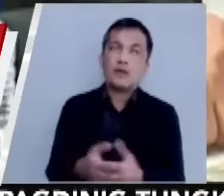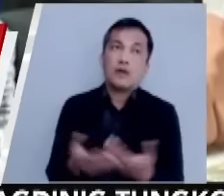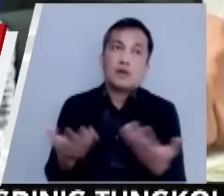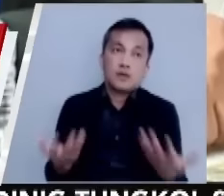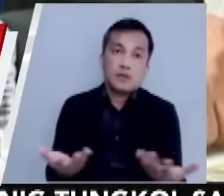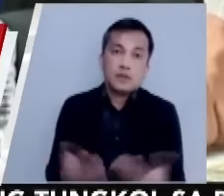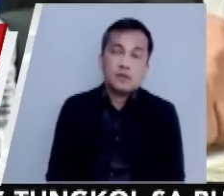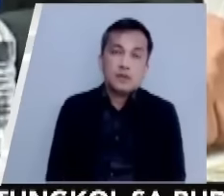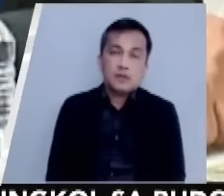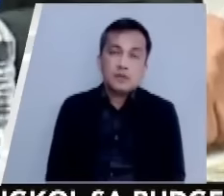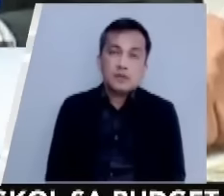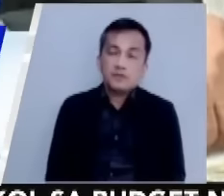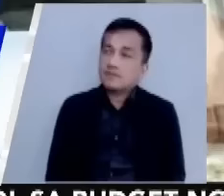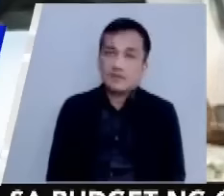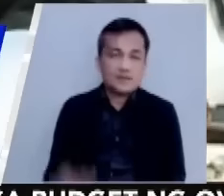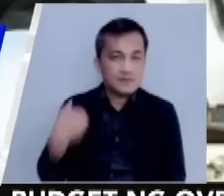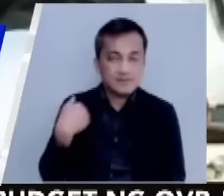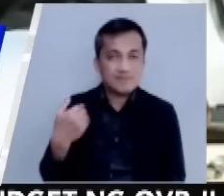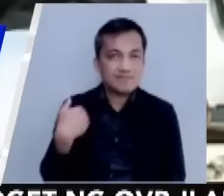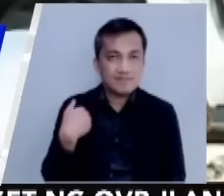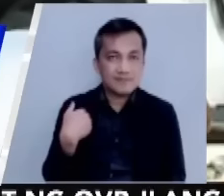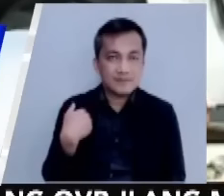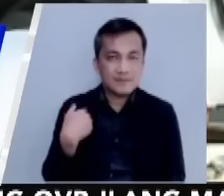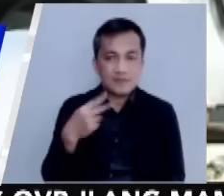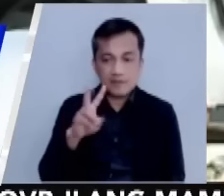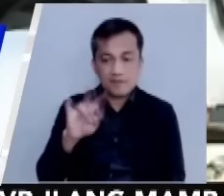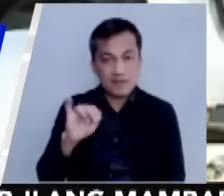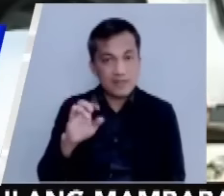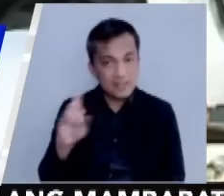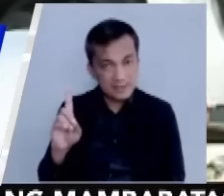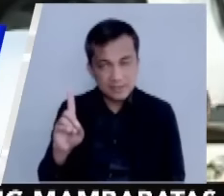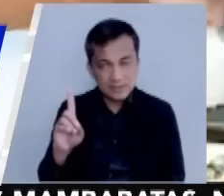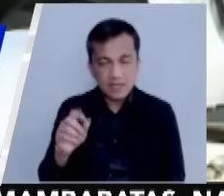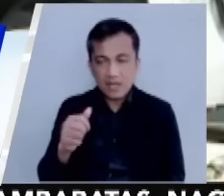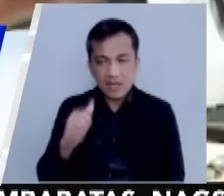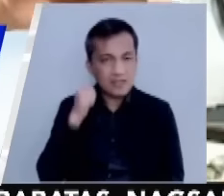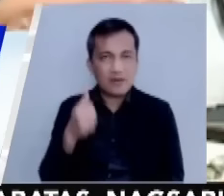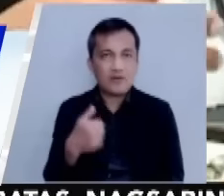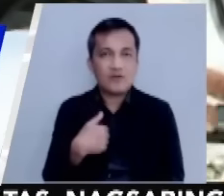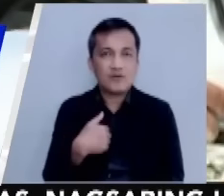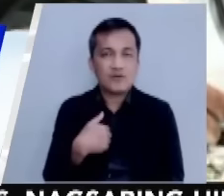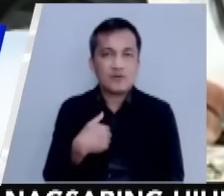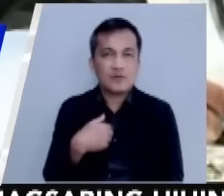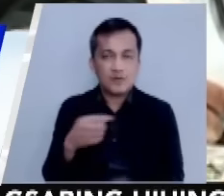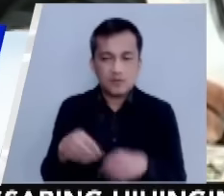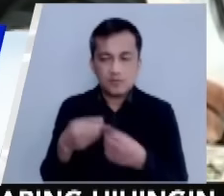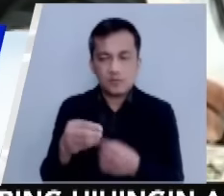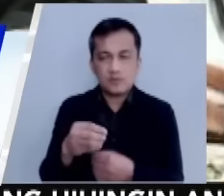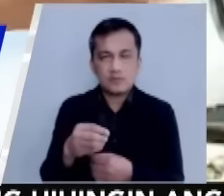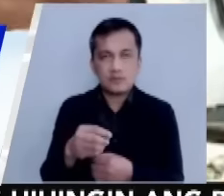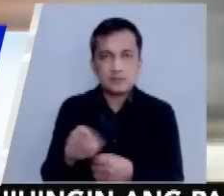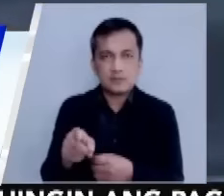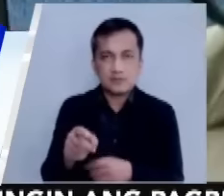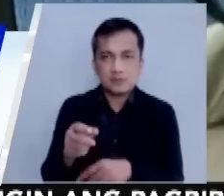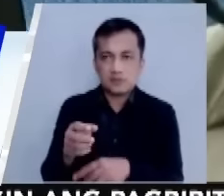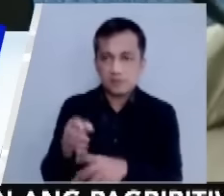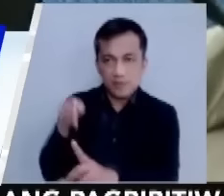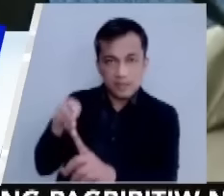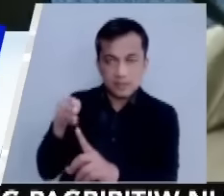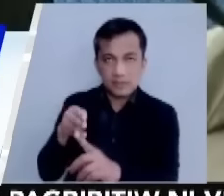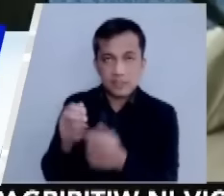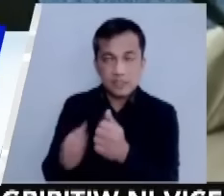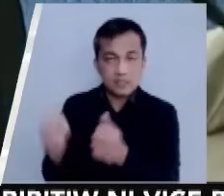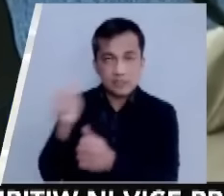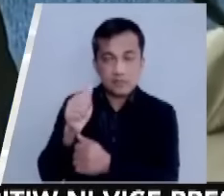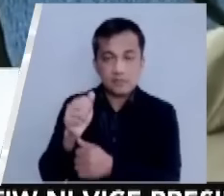yet valid. I don't want to put malice on our chief PNPs. I'm sorry. Dumalo